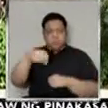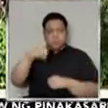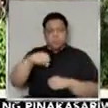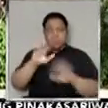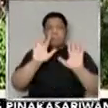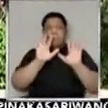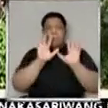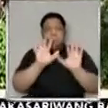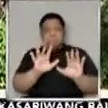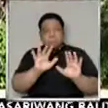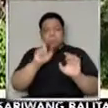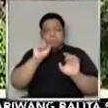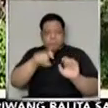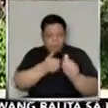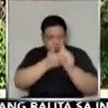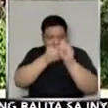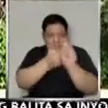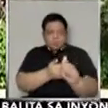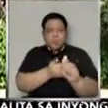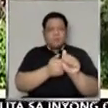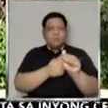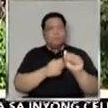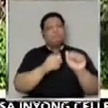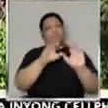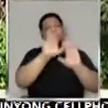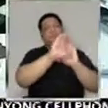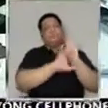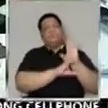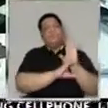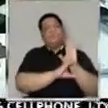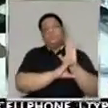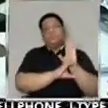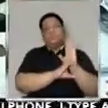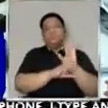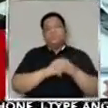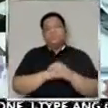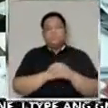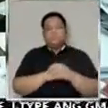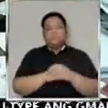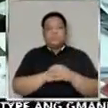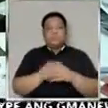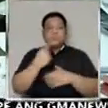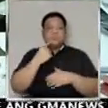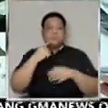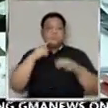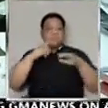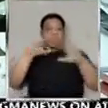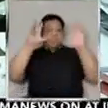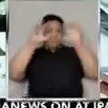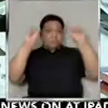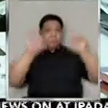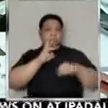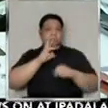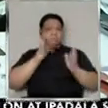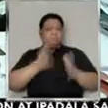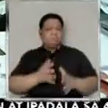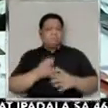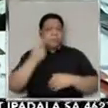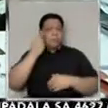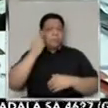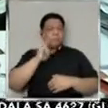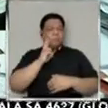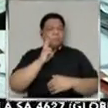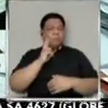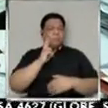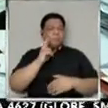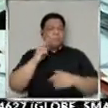naayon sa mga safeguard na nakasaad sa konstitusyon. Ayon naman kay Presidential Spokesperson Harry Roque, sinusuri na